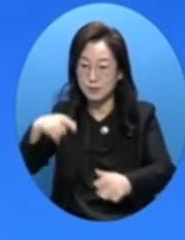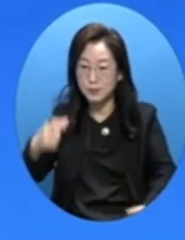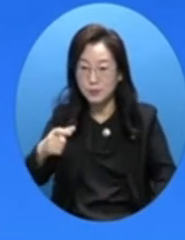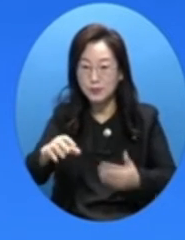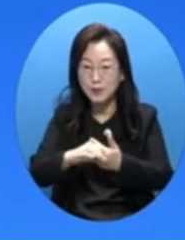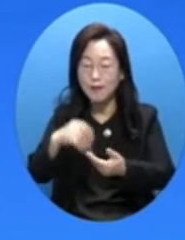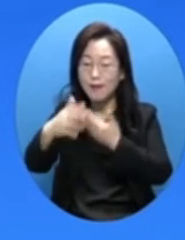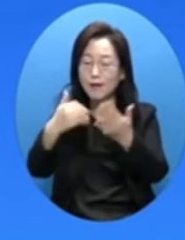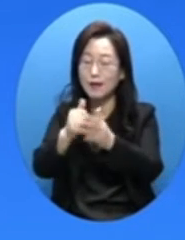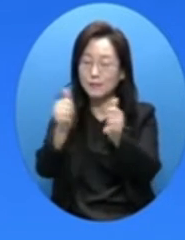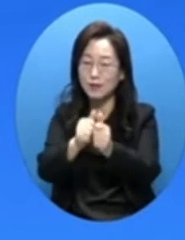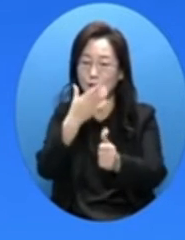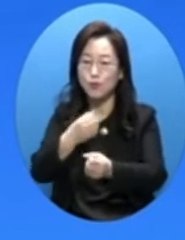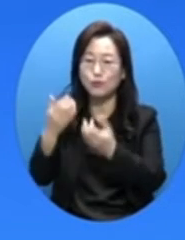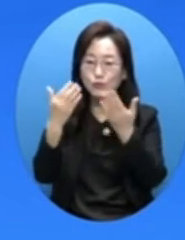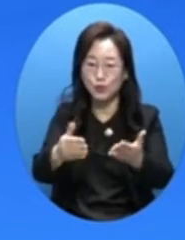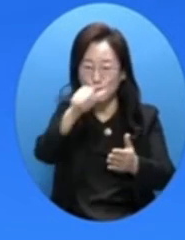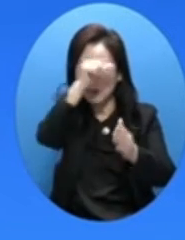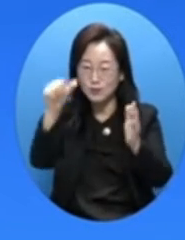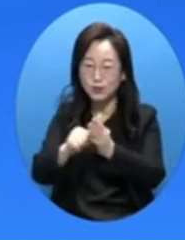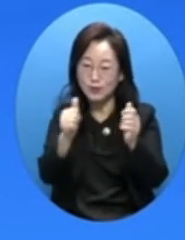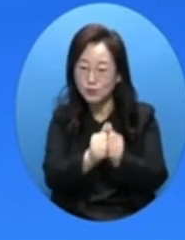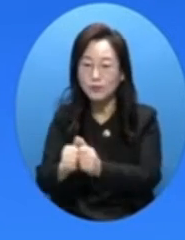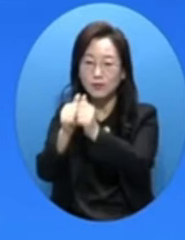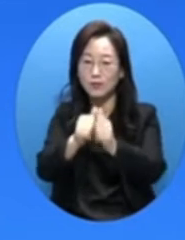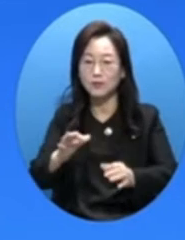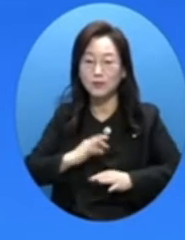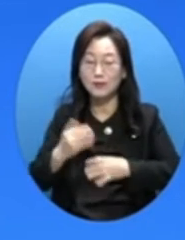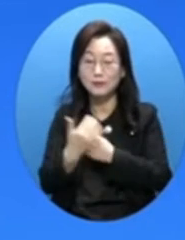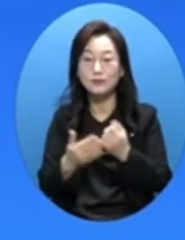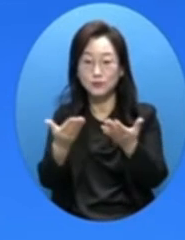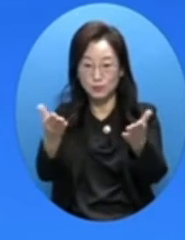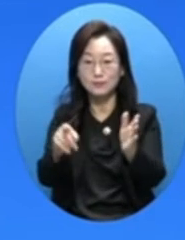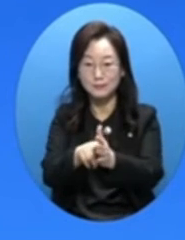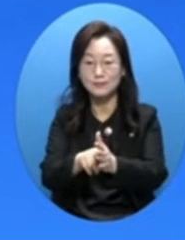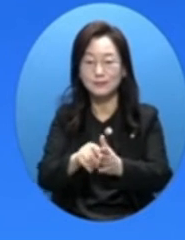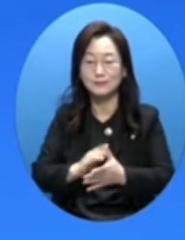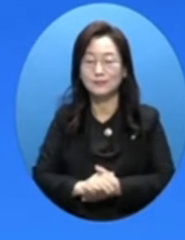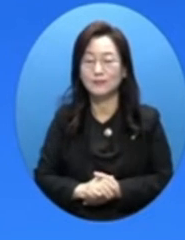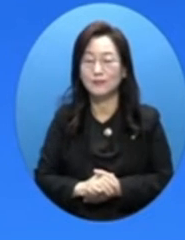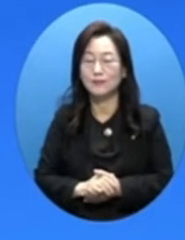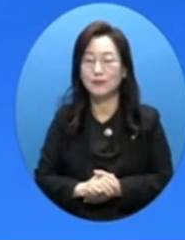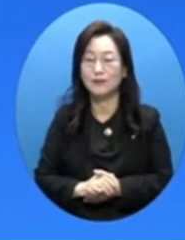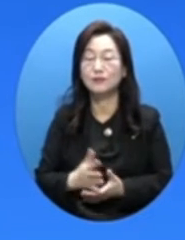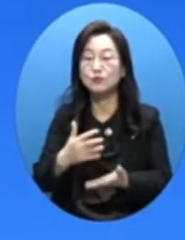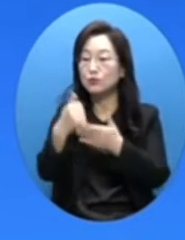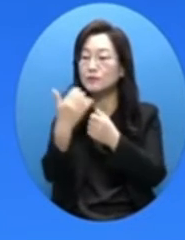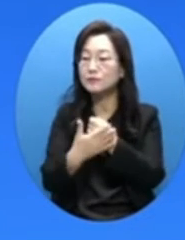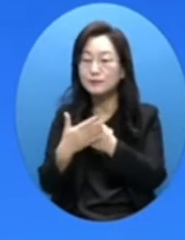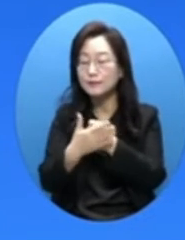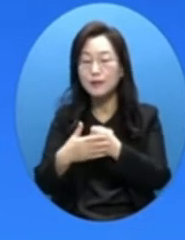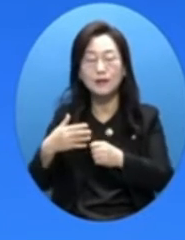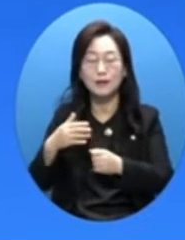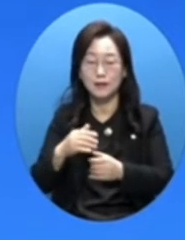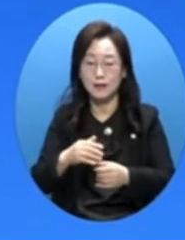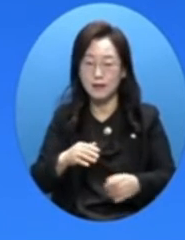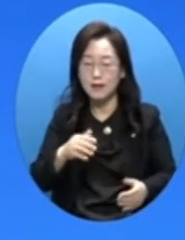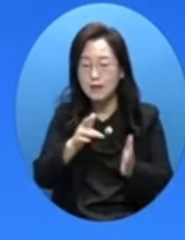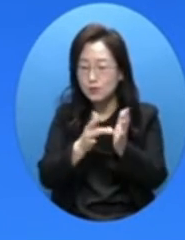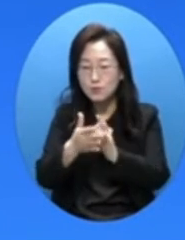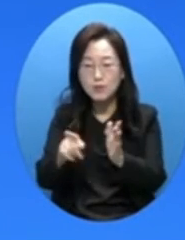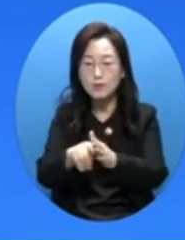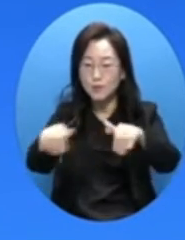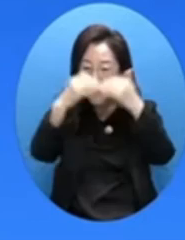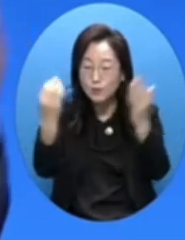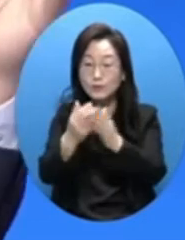하시고 복을 주시고 일생 동안 동행하시고 놀라운 은혜를 베풀어 줄 것입니다. 이것이 주님의 은혜입니다. 예수를 믿는